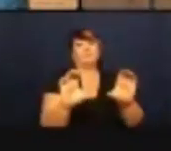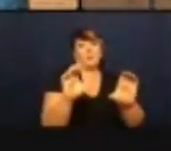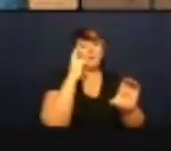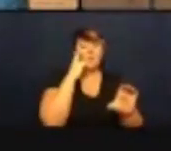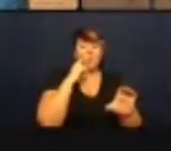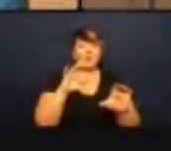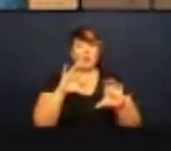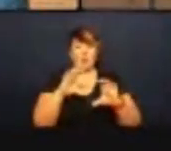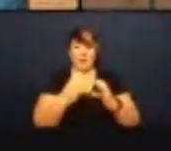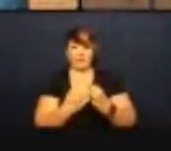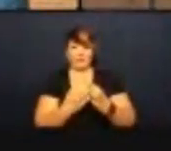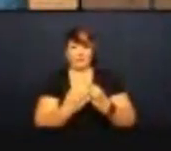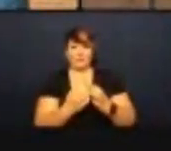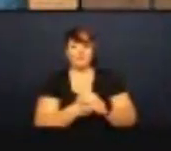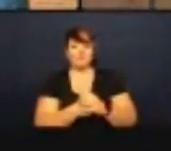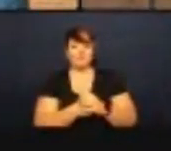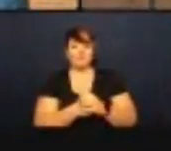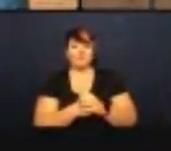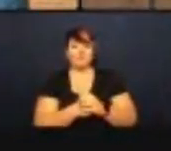tukifaulu